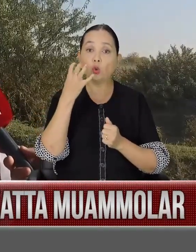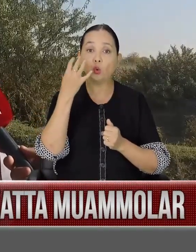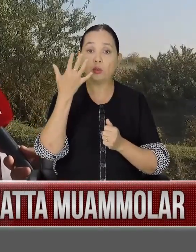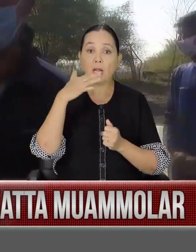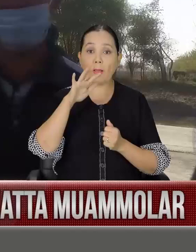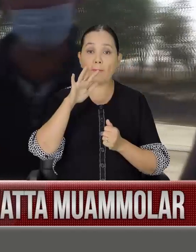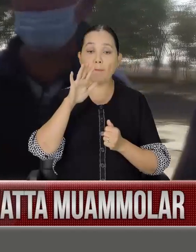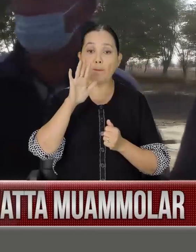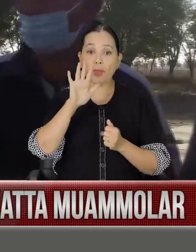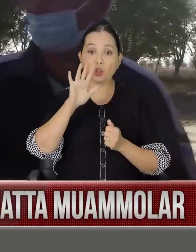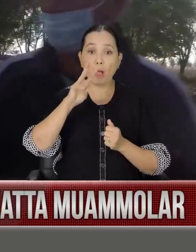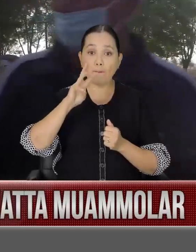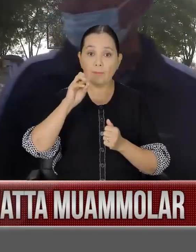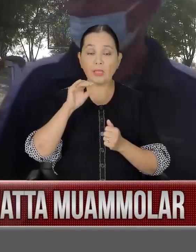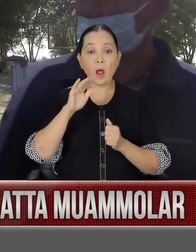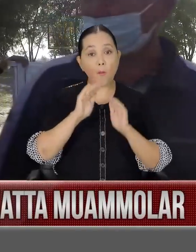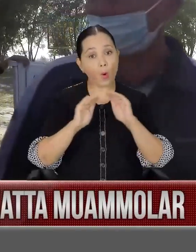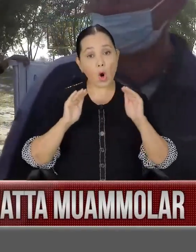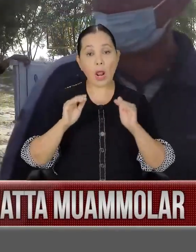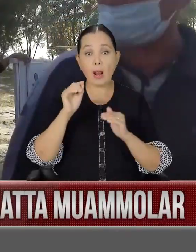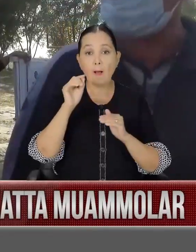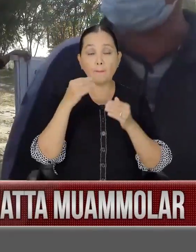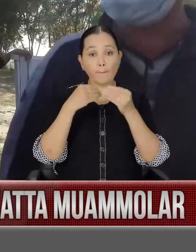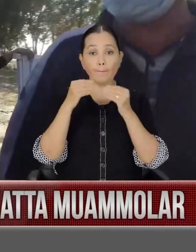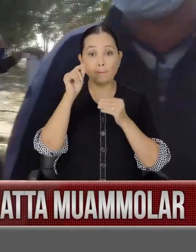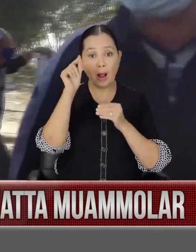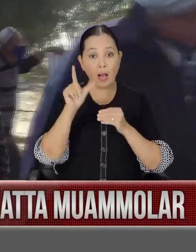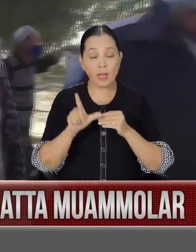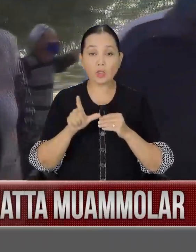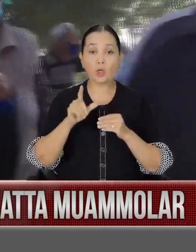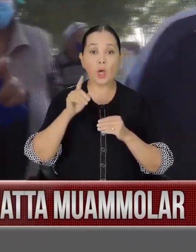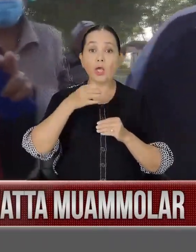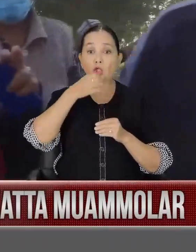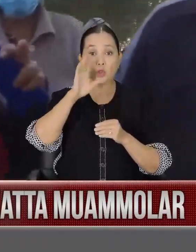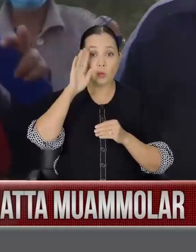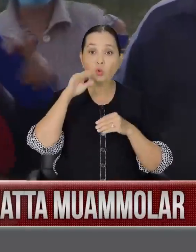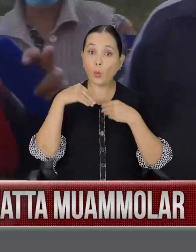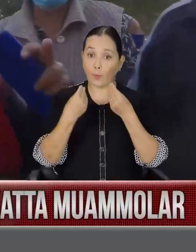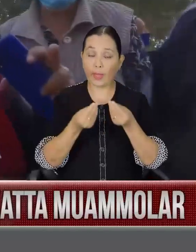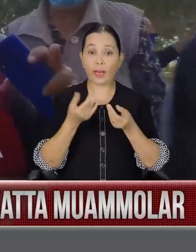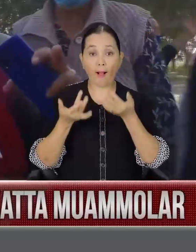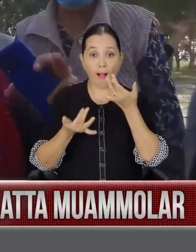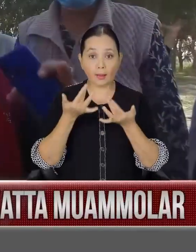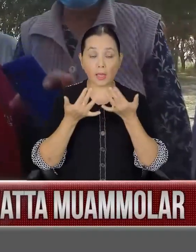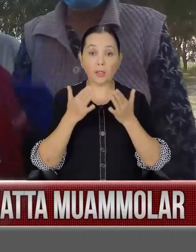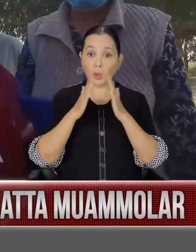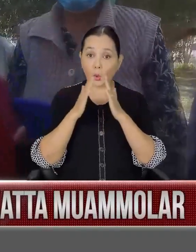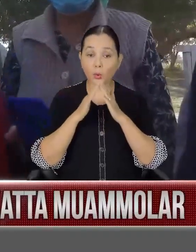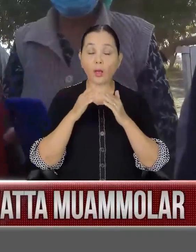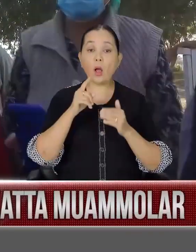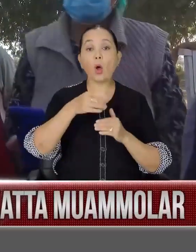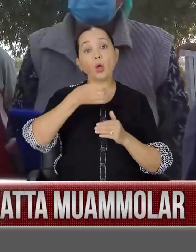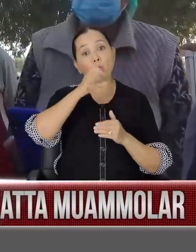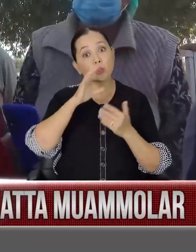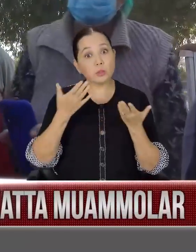450 500 metr. Bu olarga küçükken ama kattama bakalışkaga içkardan içimlik suyu yoramız, kaynatılgan. Onu